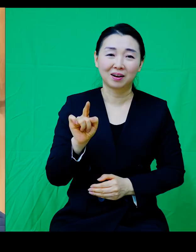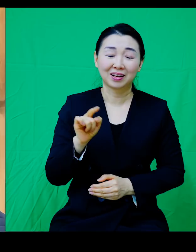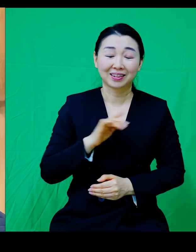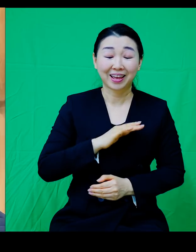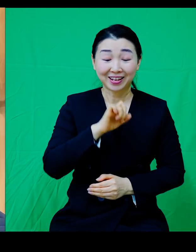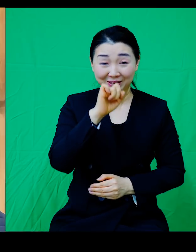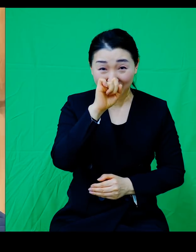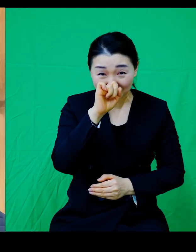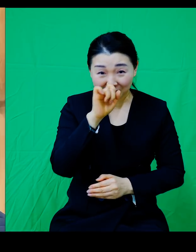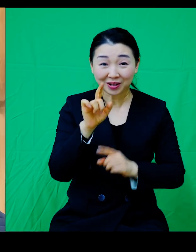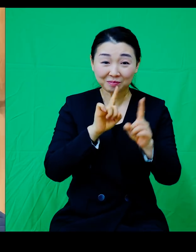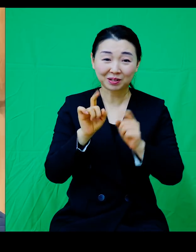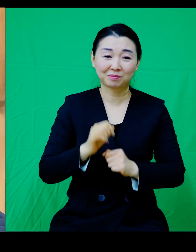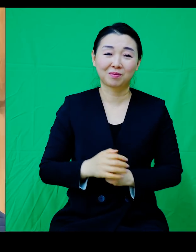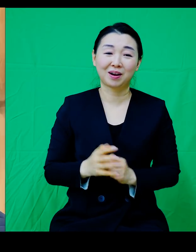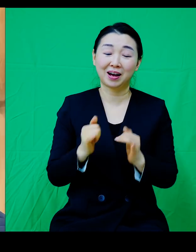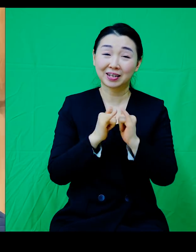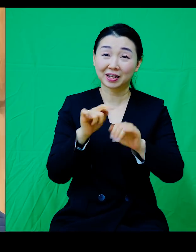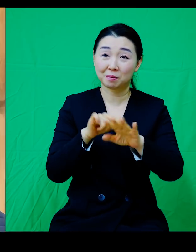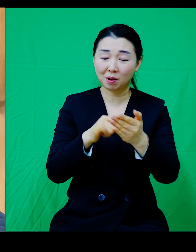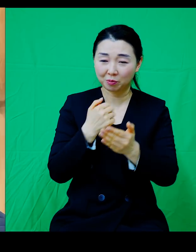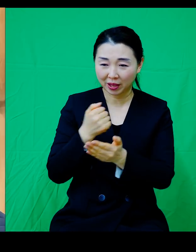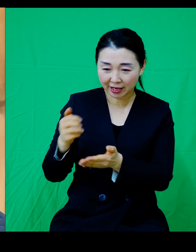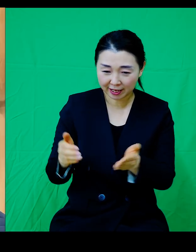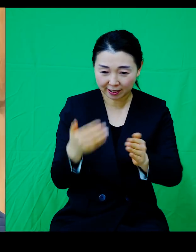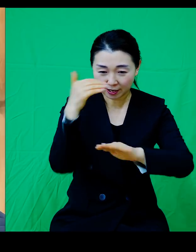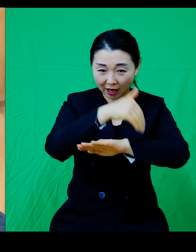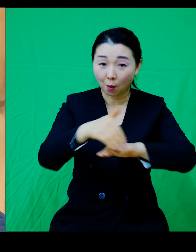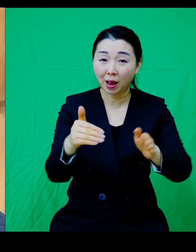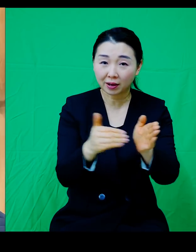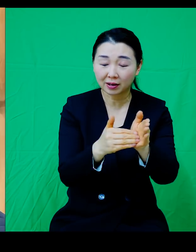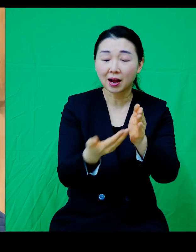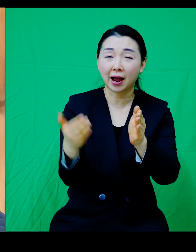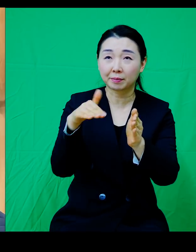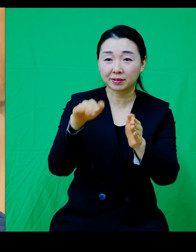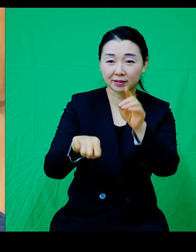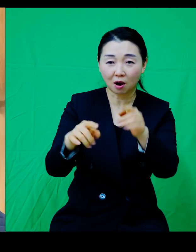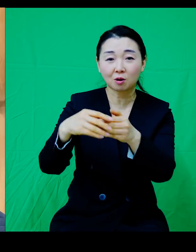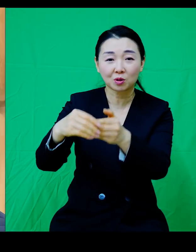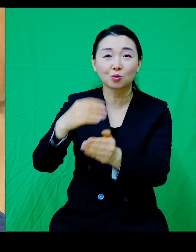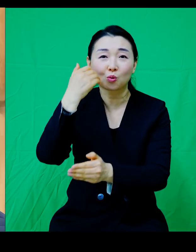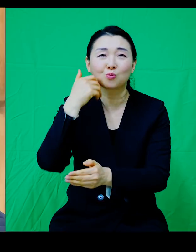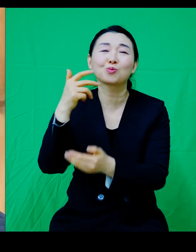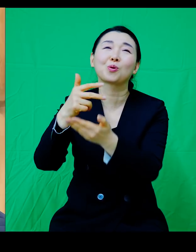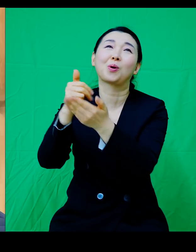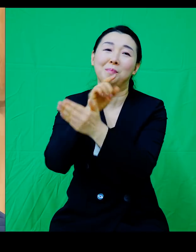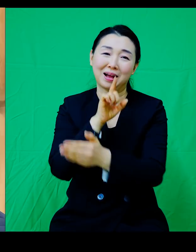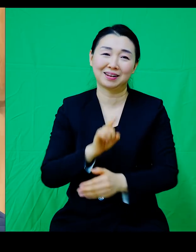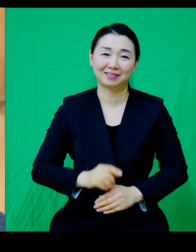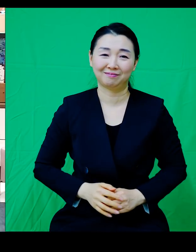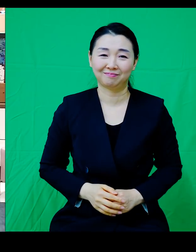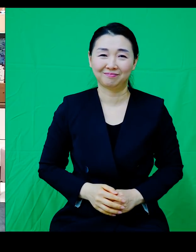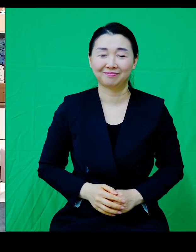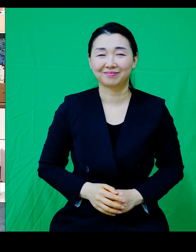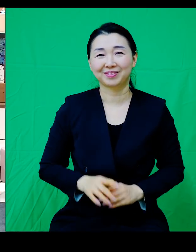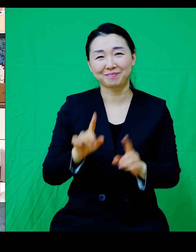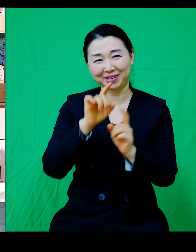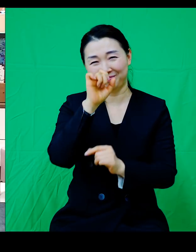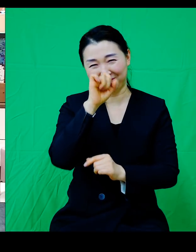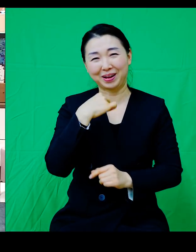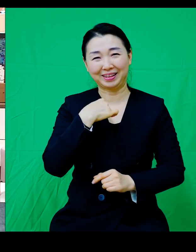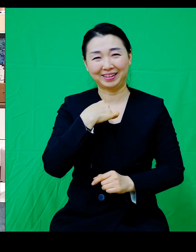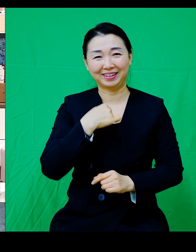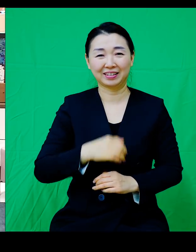이제 제가 제일 좋아하는 말씀 중에 사람이 마음으로 자기의 길을 계획할지라도 그 걸음을 인도하시는 분은 여호와시라 그 말씀